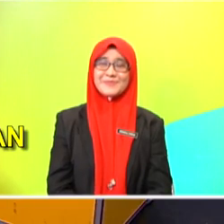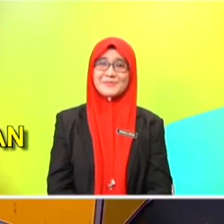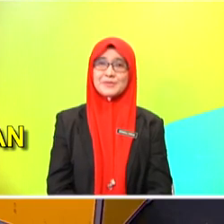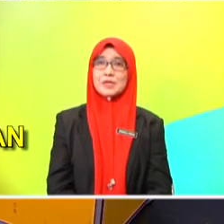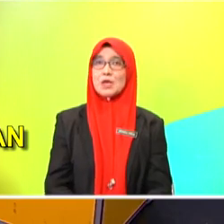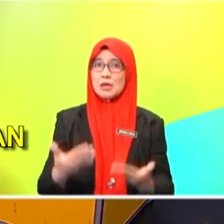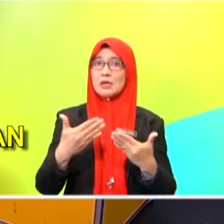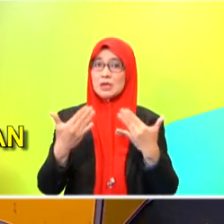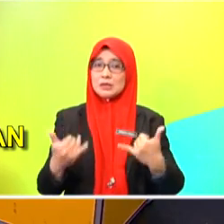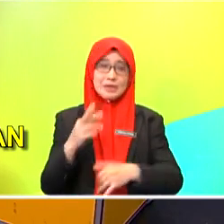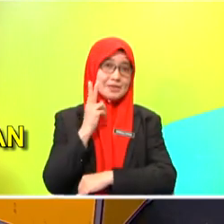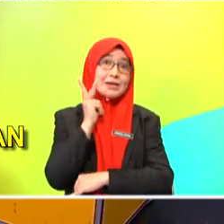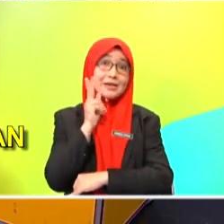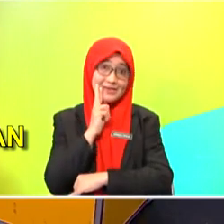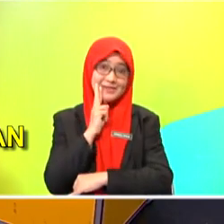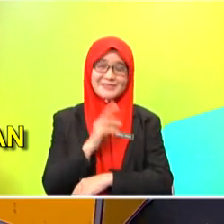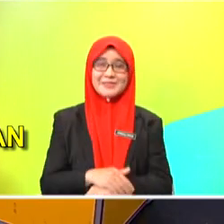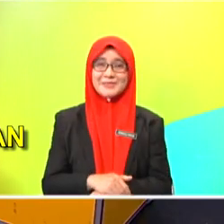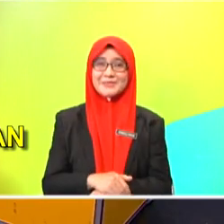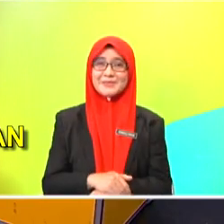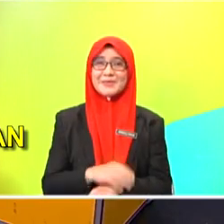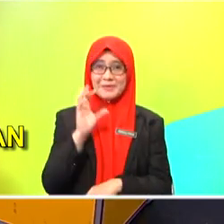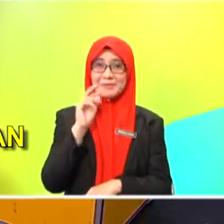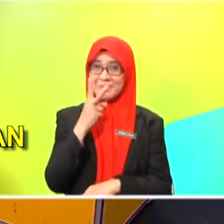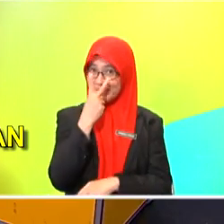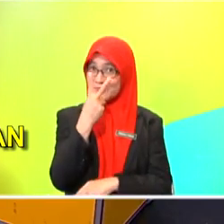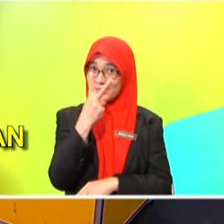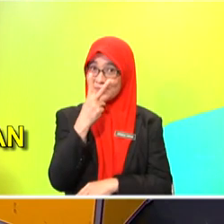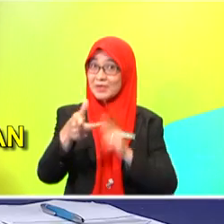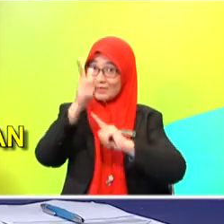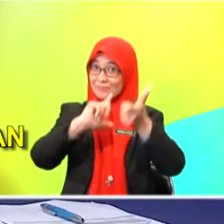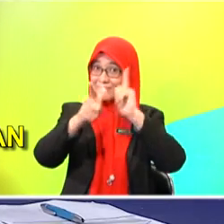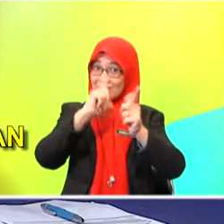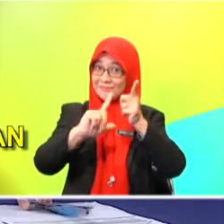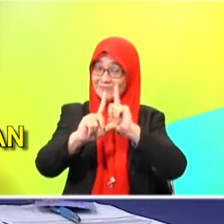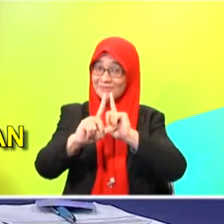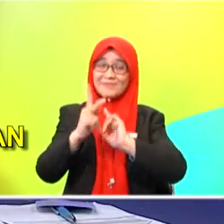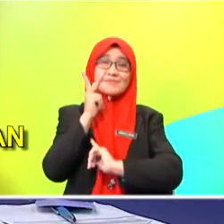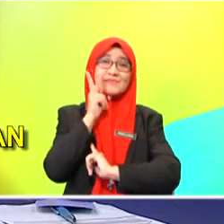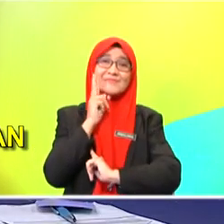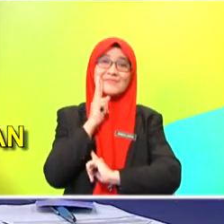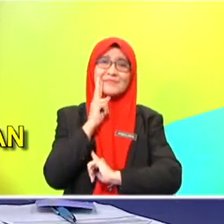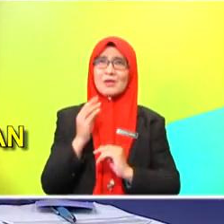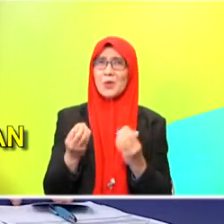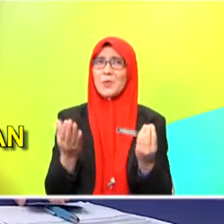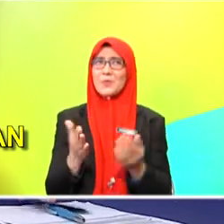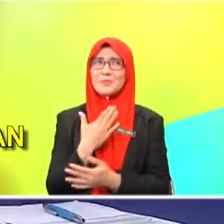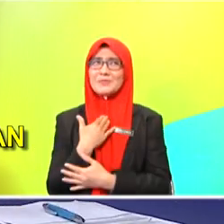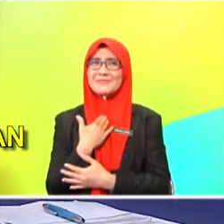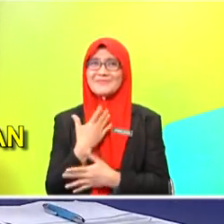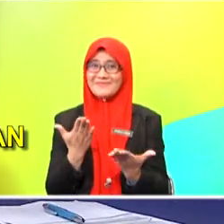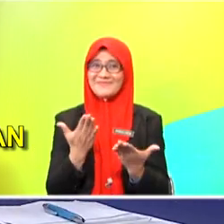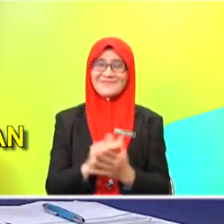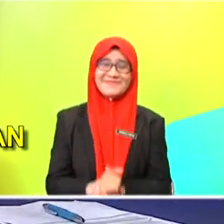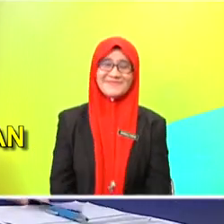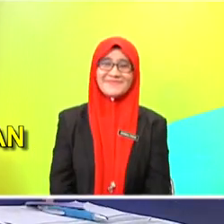Seterusnya Ria pula punya giliran. Okey. Okey. Okey, macam mana ya nak buat ni, cikgu? Alamak, saya pun